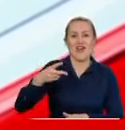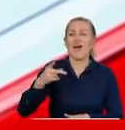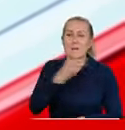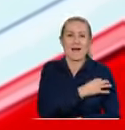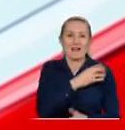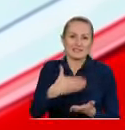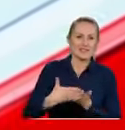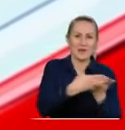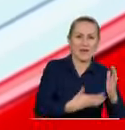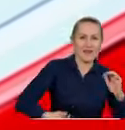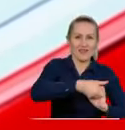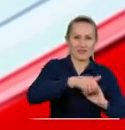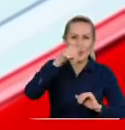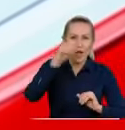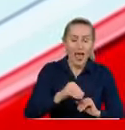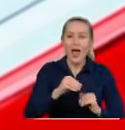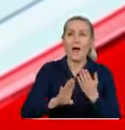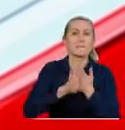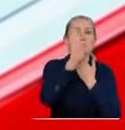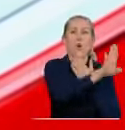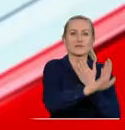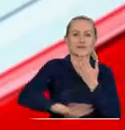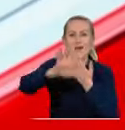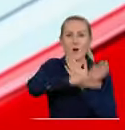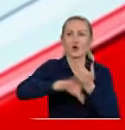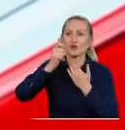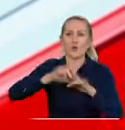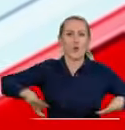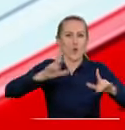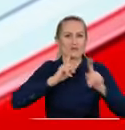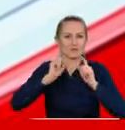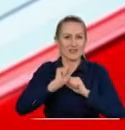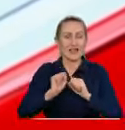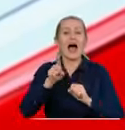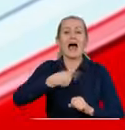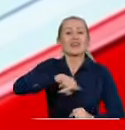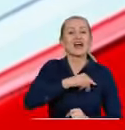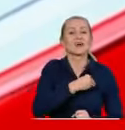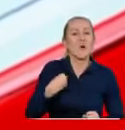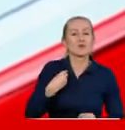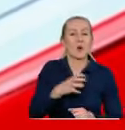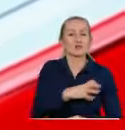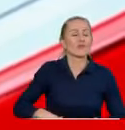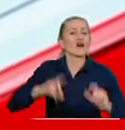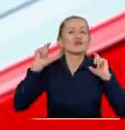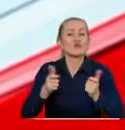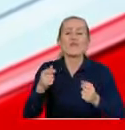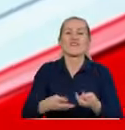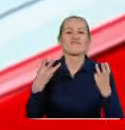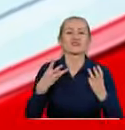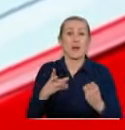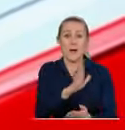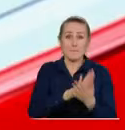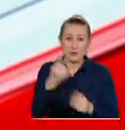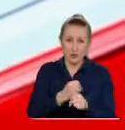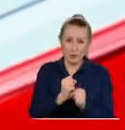europejską poza obszarami, o których się dyskutuje w świecie publicznym. Jeżeli zaś chodzi o naszą gospodarkę, to najważniejsze fakty. Wzrost bezrobocia w